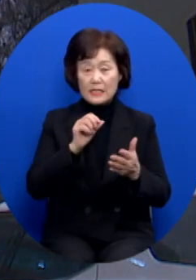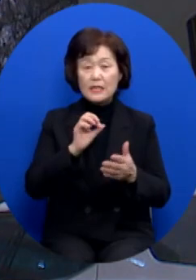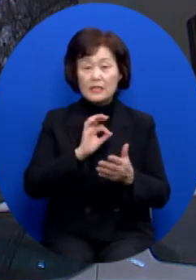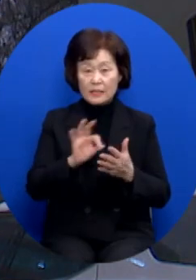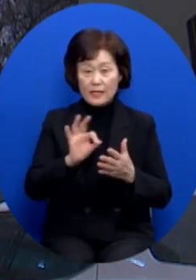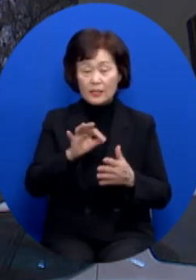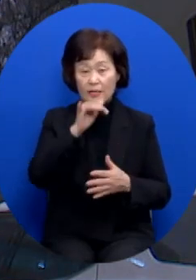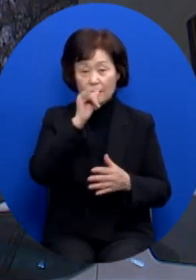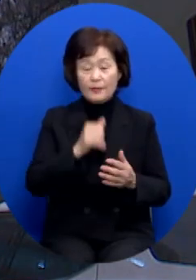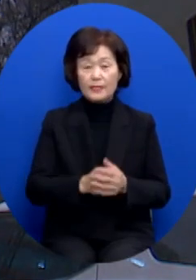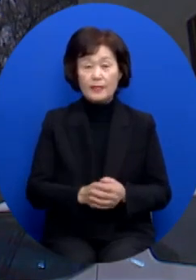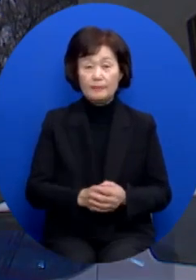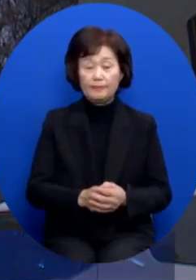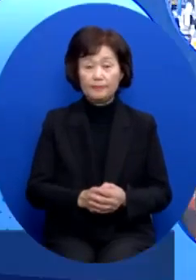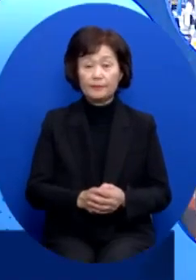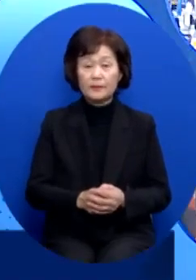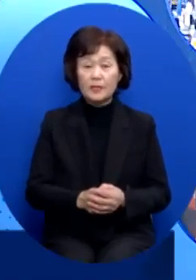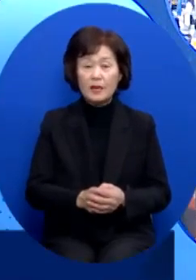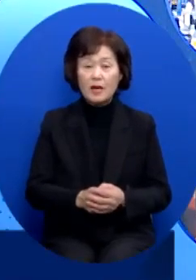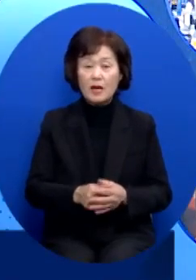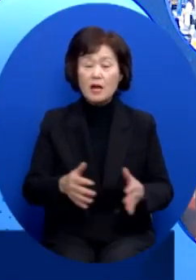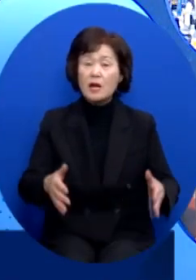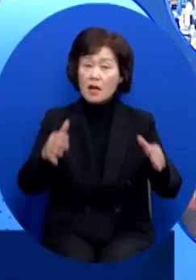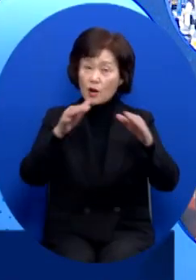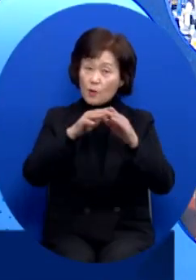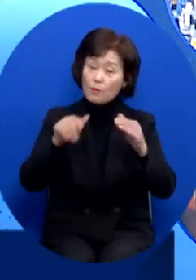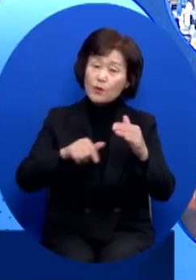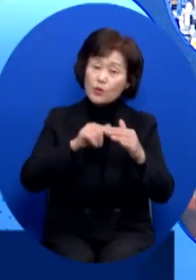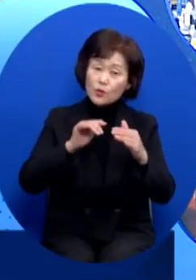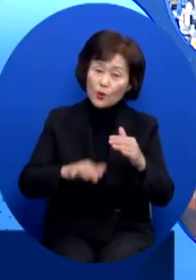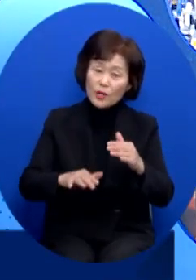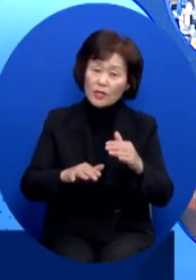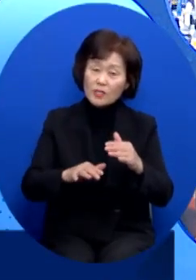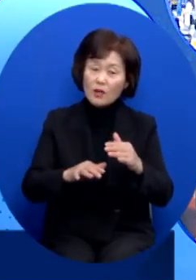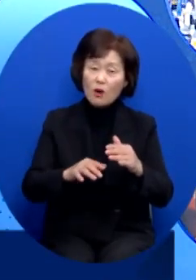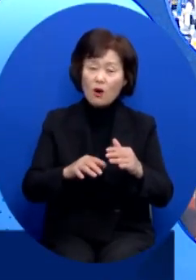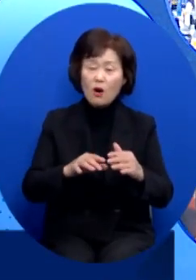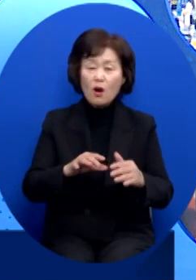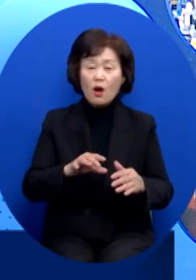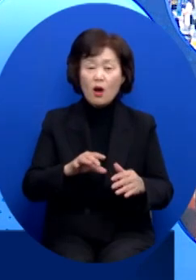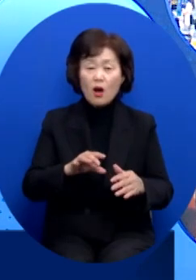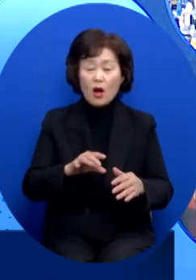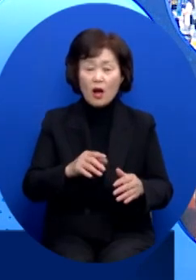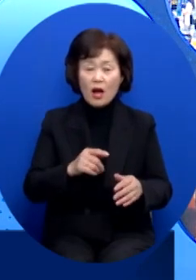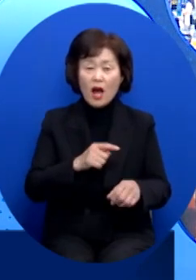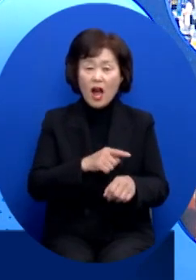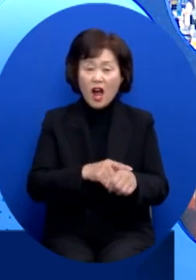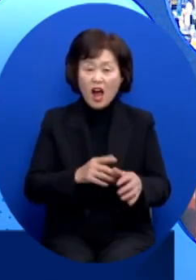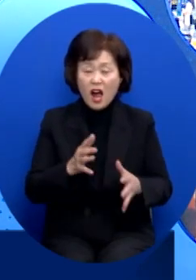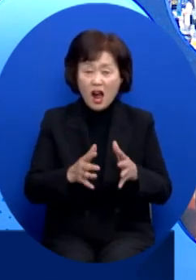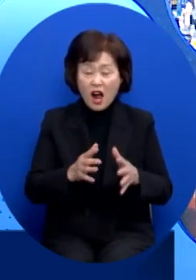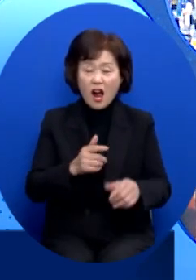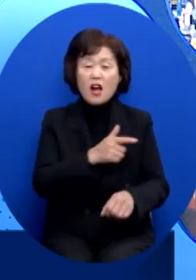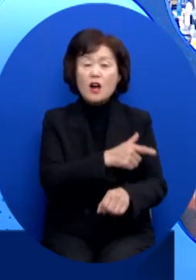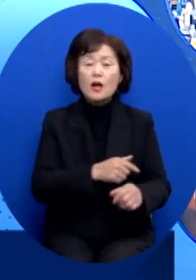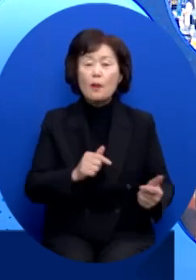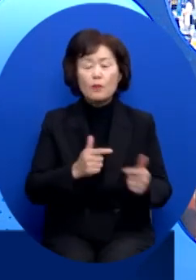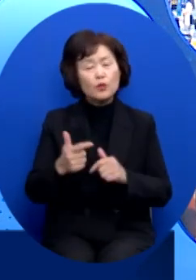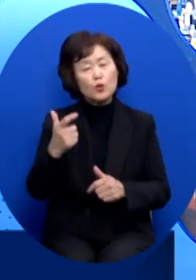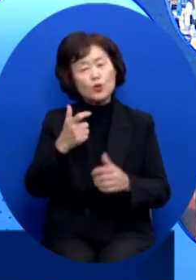계획을 세웠습니다. 이 건물 속에서 우리 초급 간부들 60여 명이